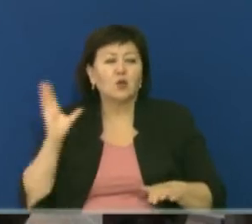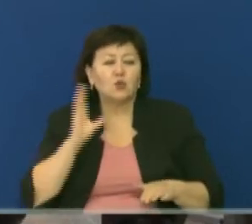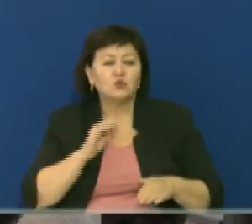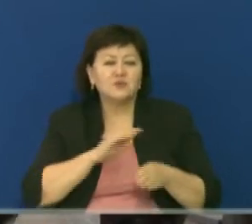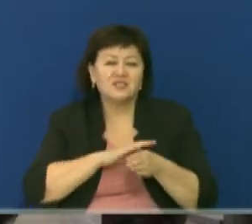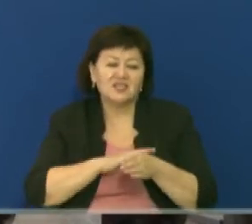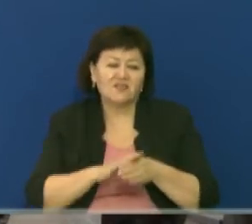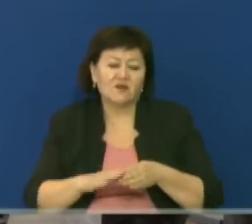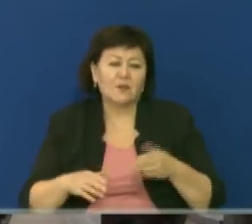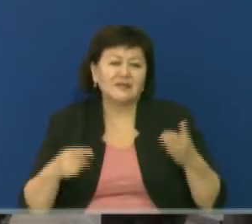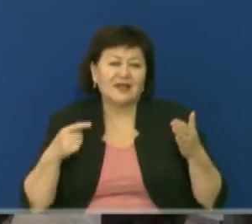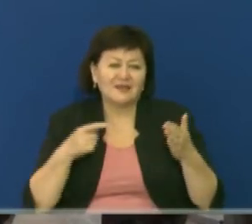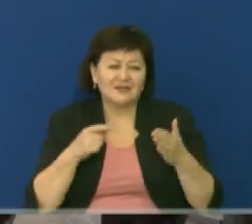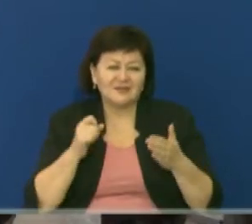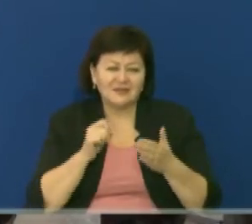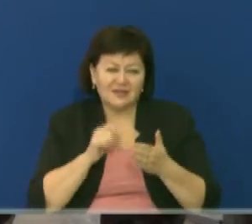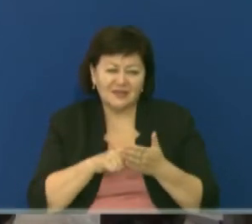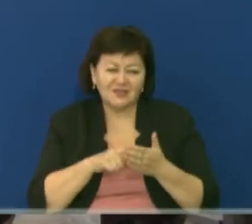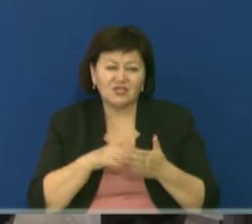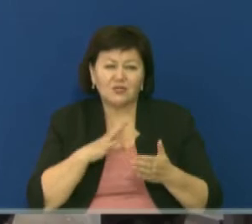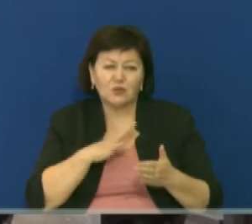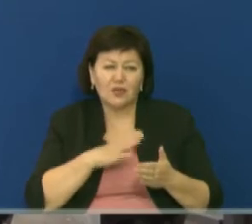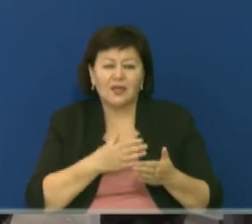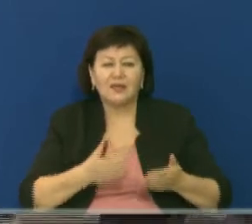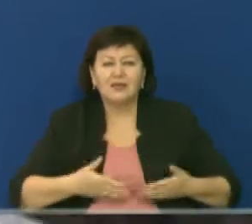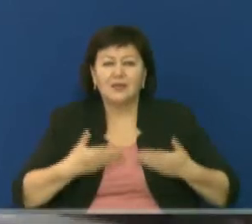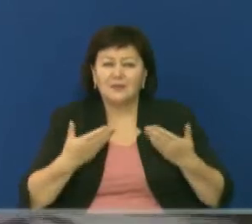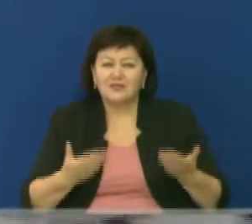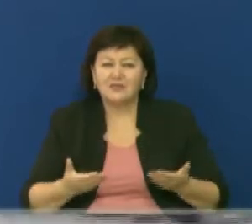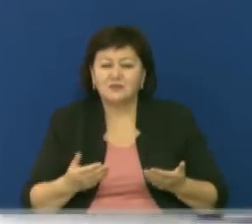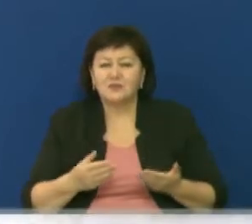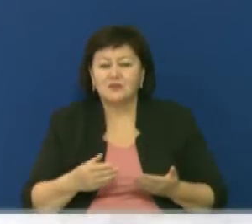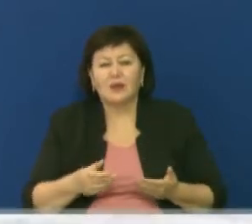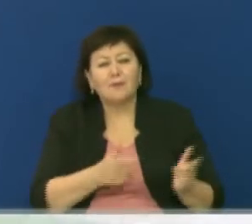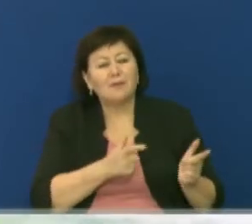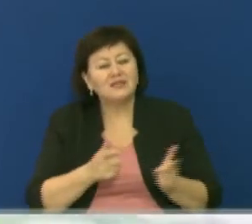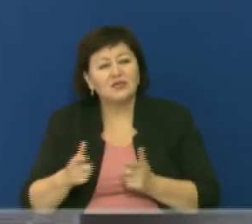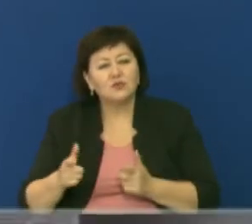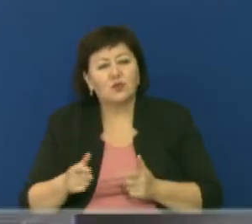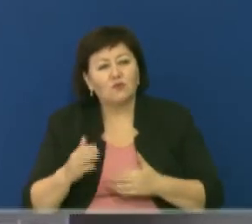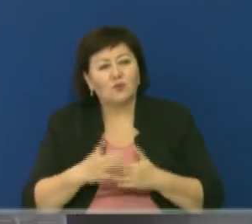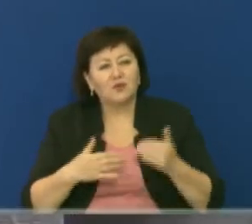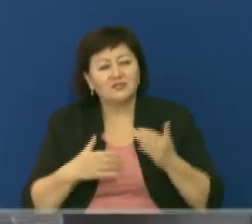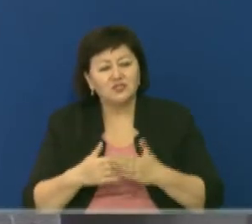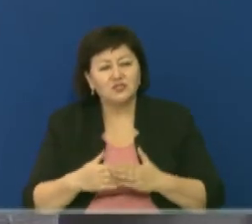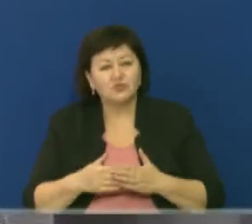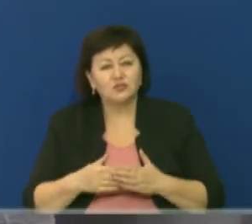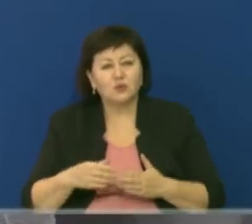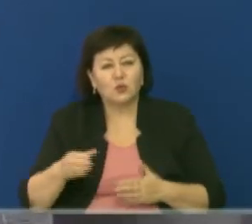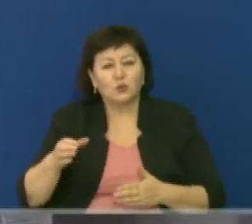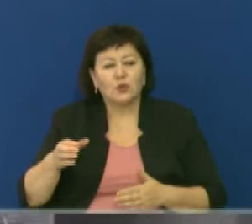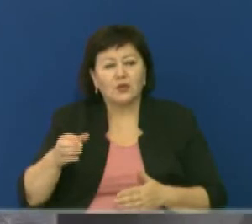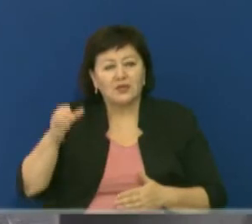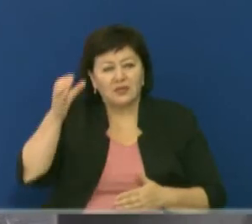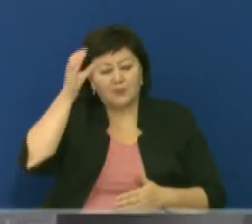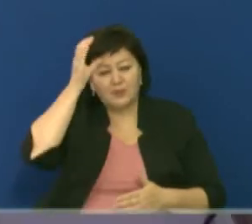со всеми поставленными задачами и продемонстрировали хорошую теоретическую и практическую подготовку. На должностях